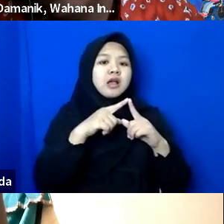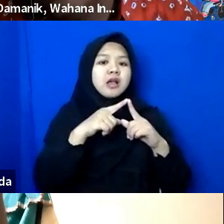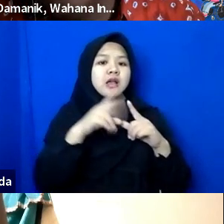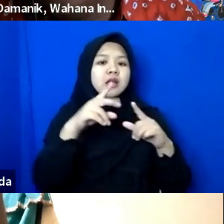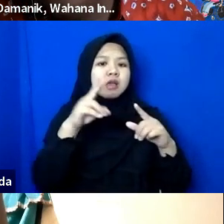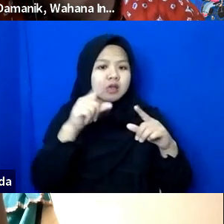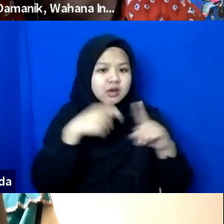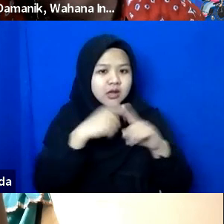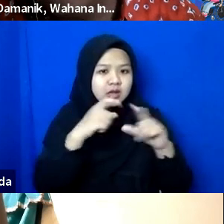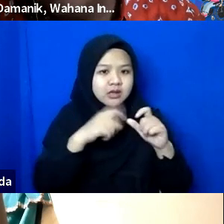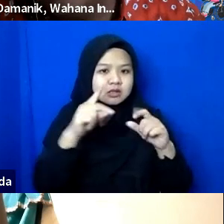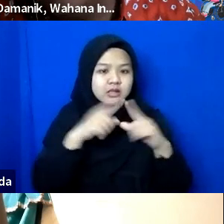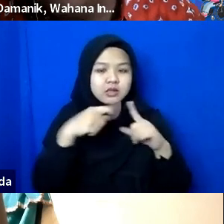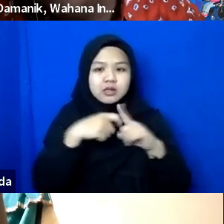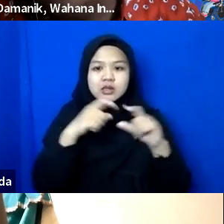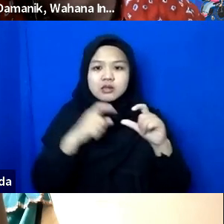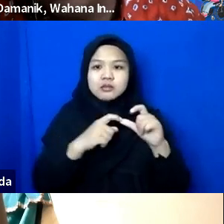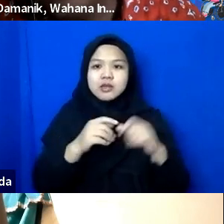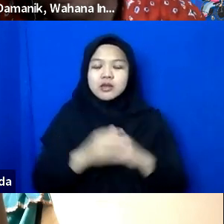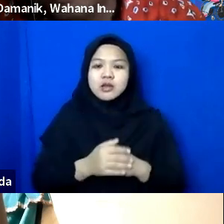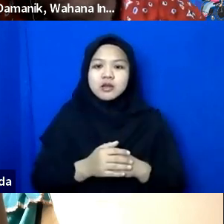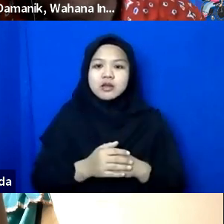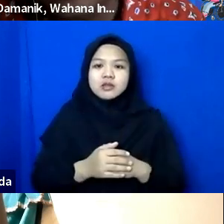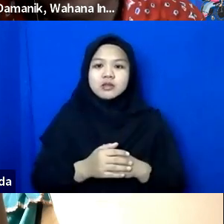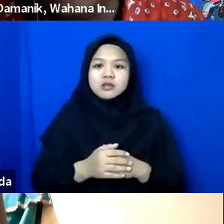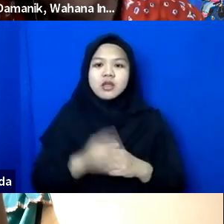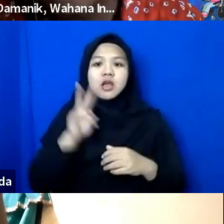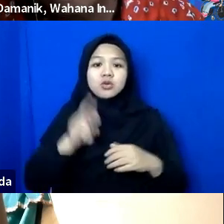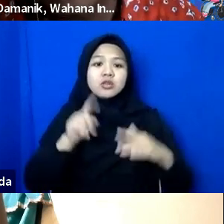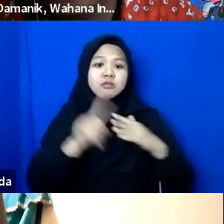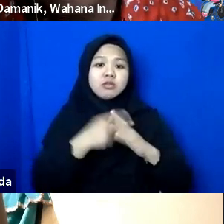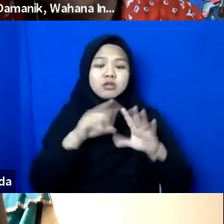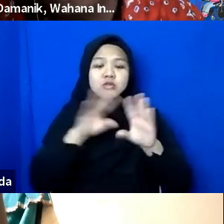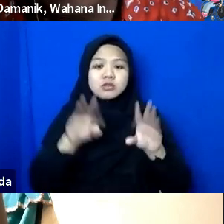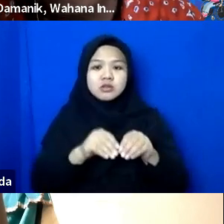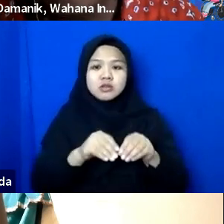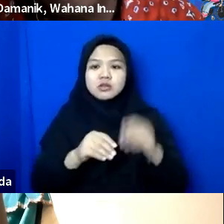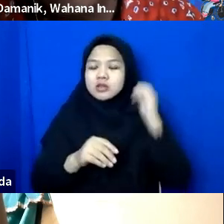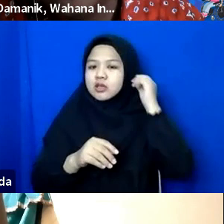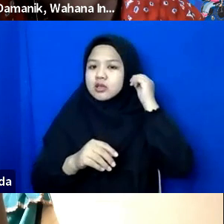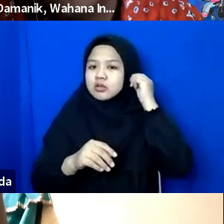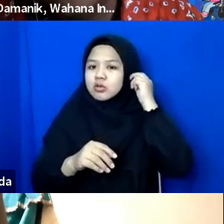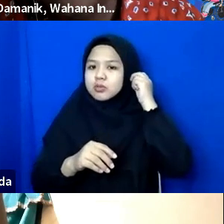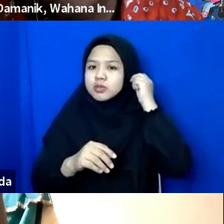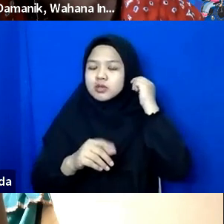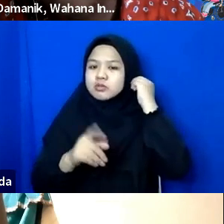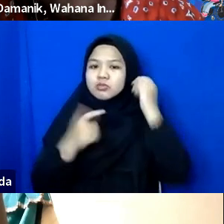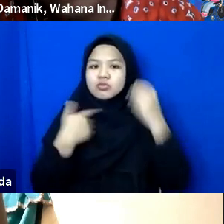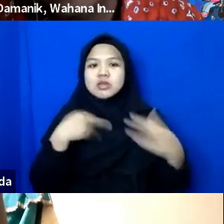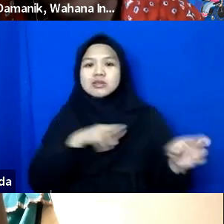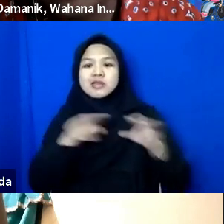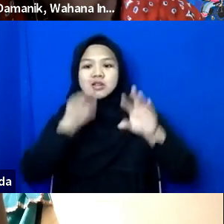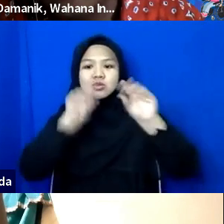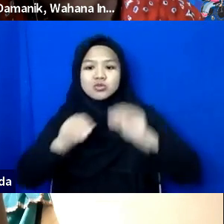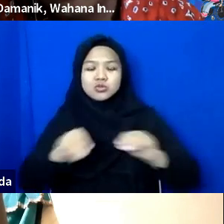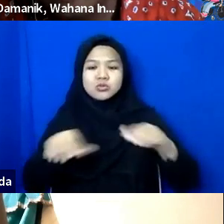Nah untuk memastikan sekolah itu infusi atau tidak sebenarnya harus mulai dari sini Apakah sekolah punya perencanaan yang disusun